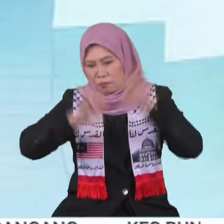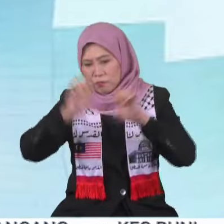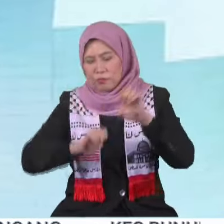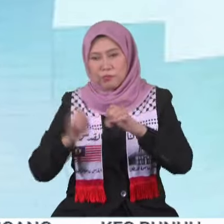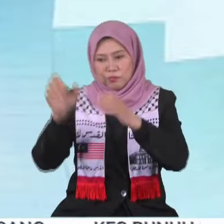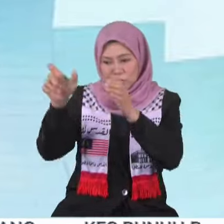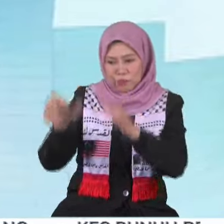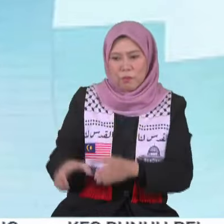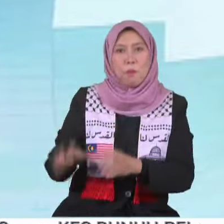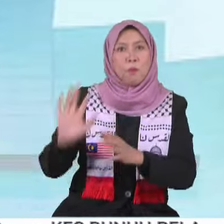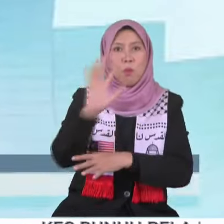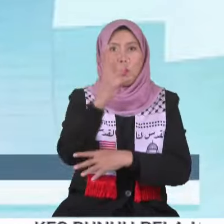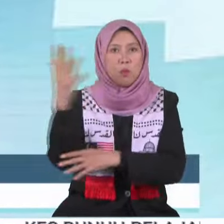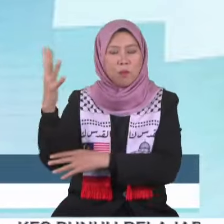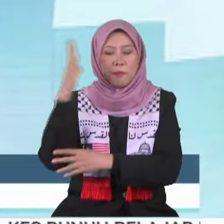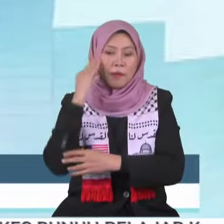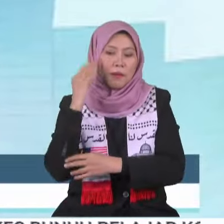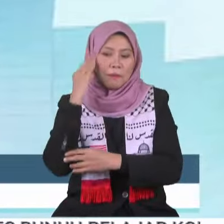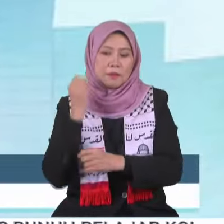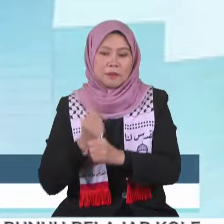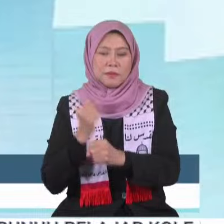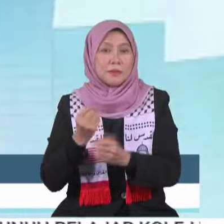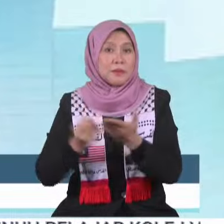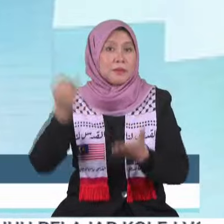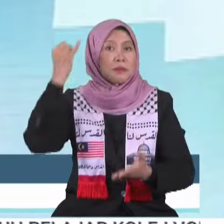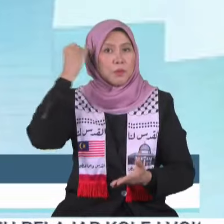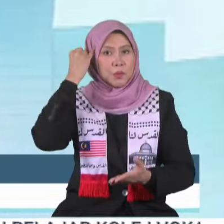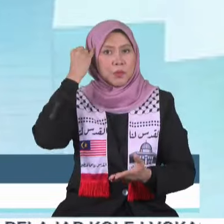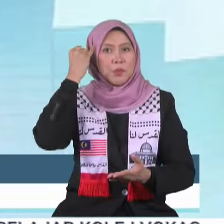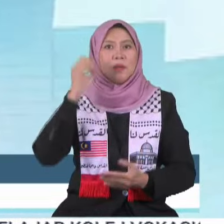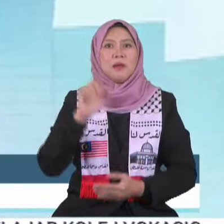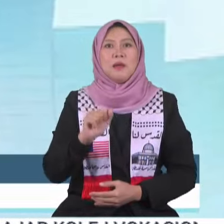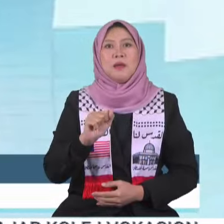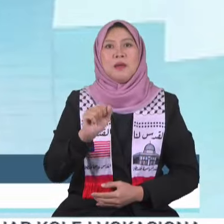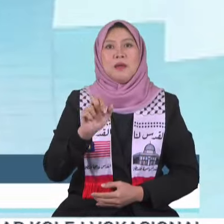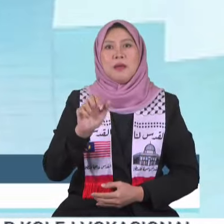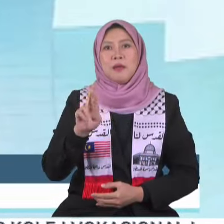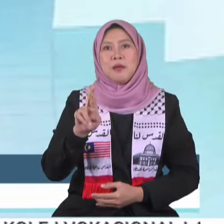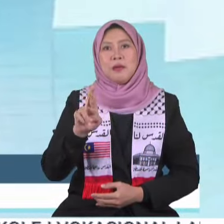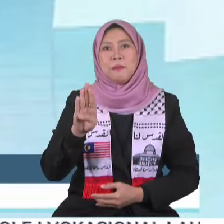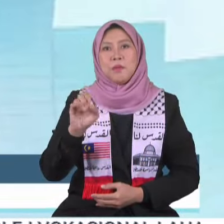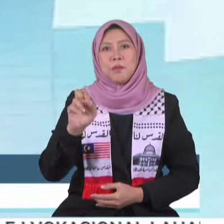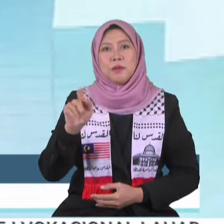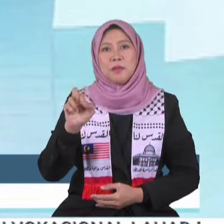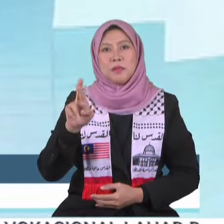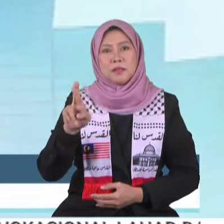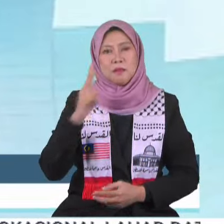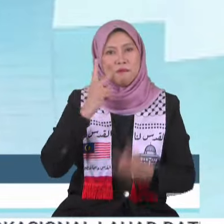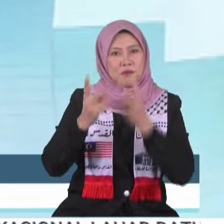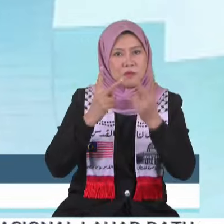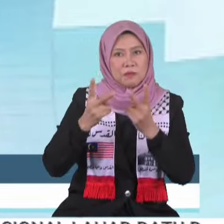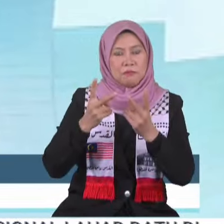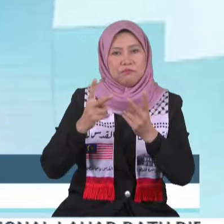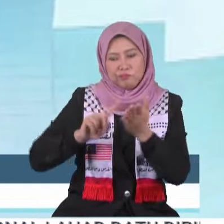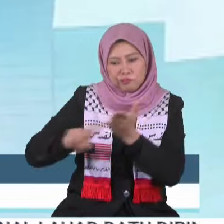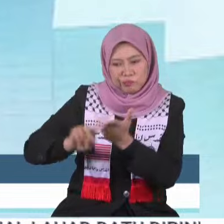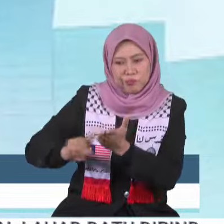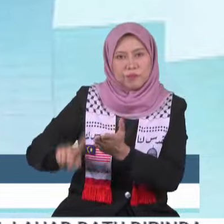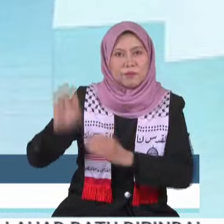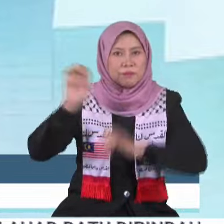visual berdasarkan pengalaman kerja dan pengetahuan dalam bidang Arboriculture Visual Tree Assessment, VTA,